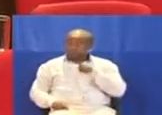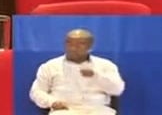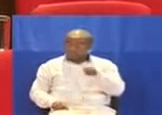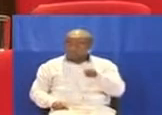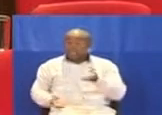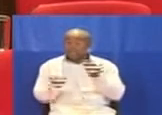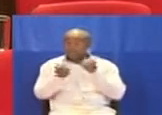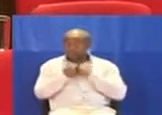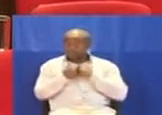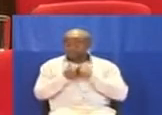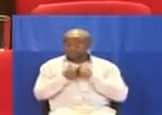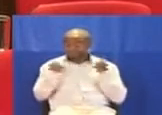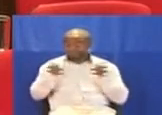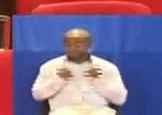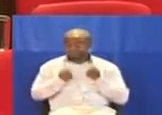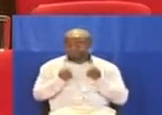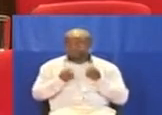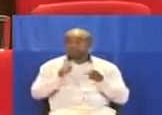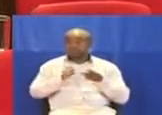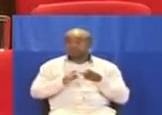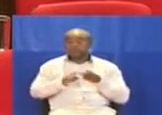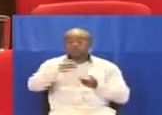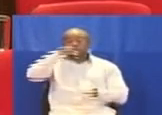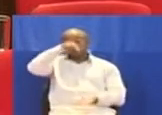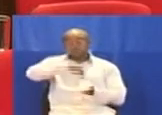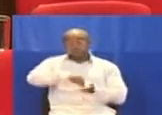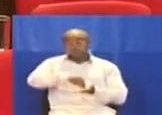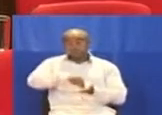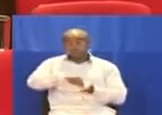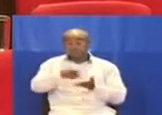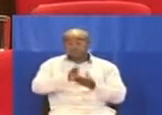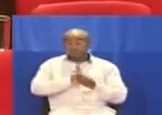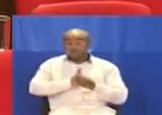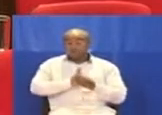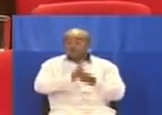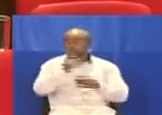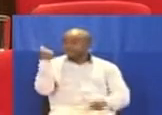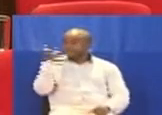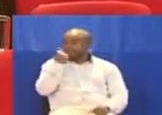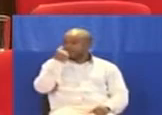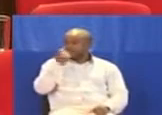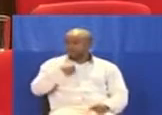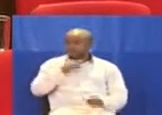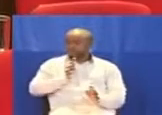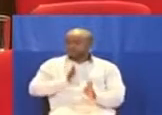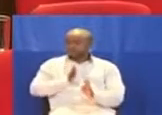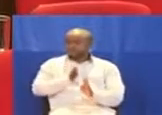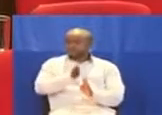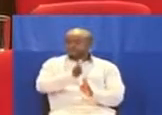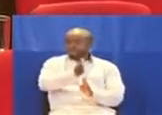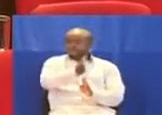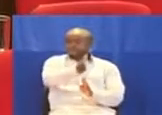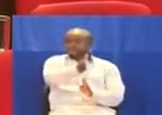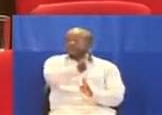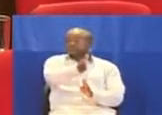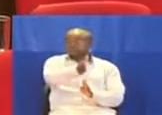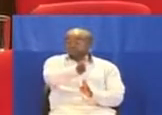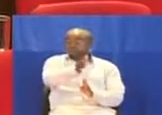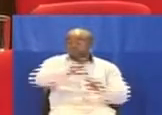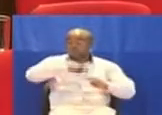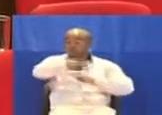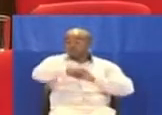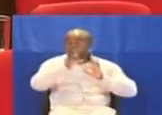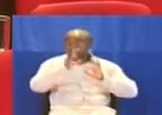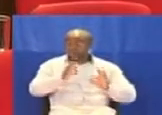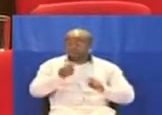namna ambavyo alijidhatiti na kuliongoza taifa, hatimaye tumeelekea sasa kuvuka vizuri kabisa kwenye kadhia